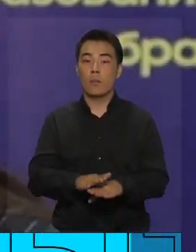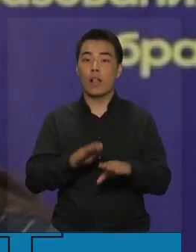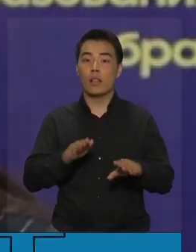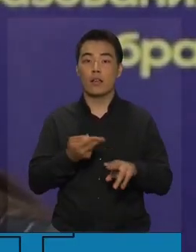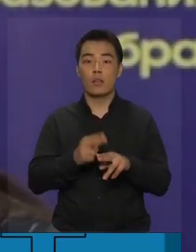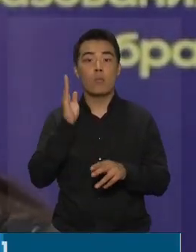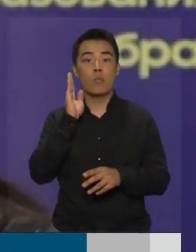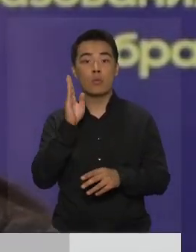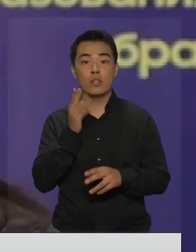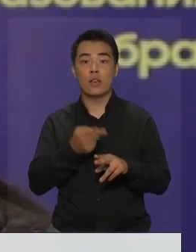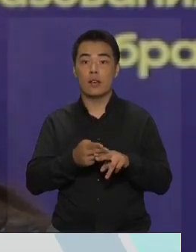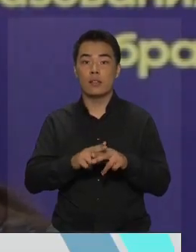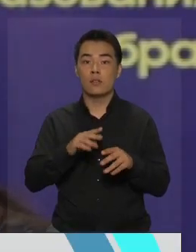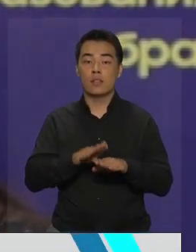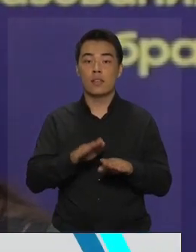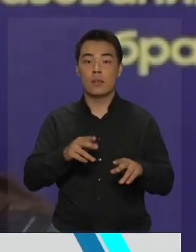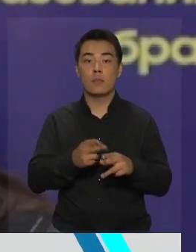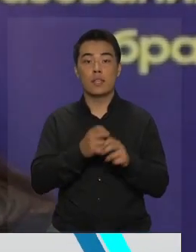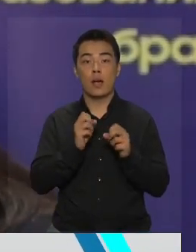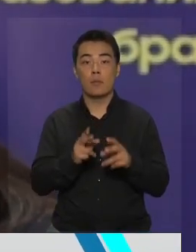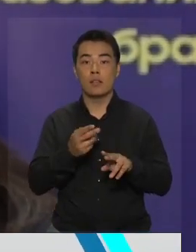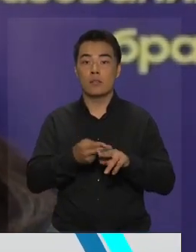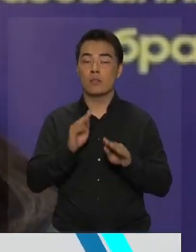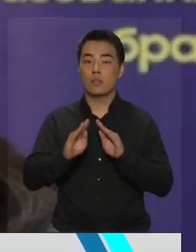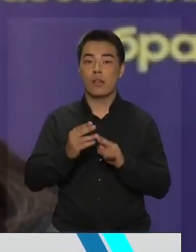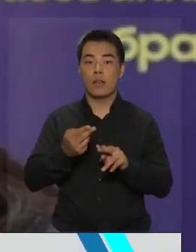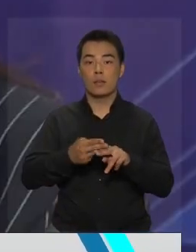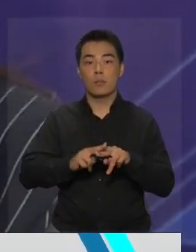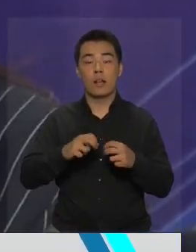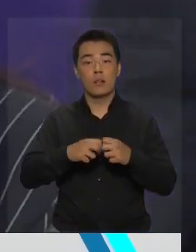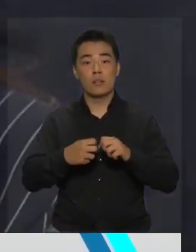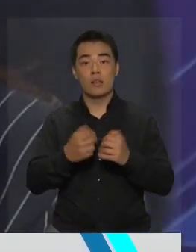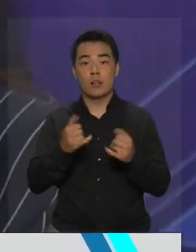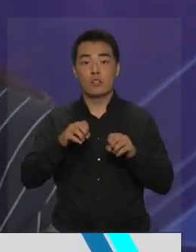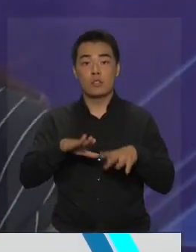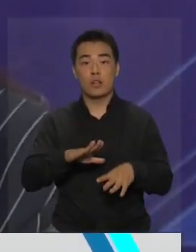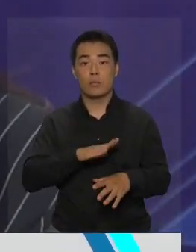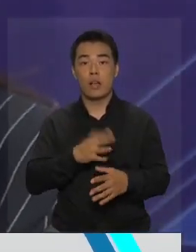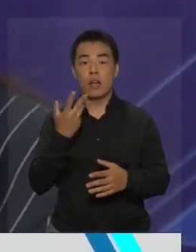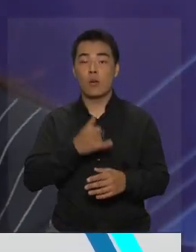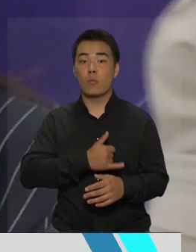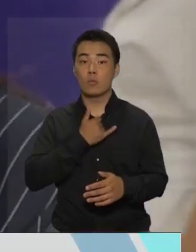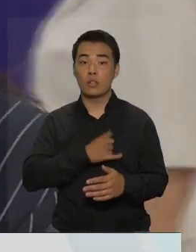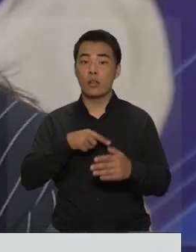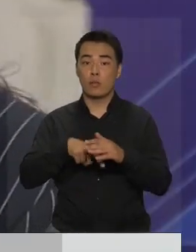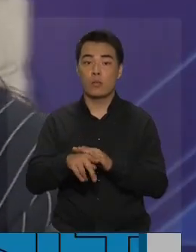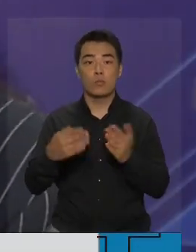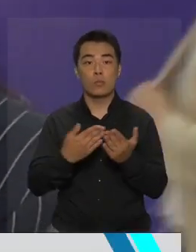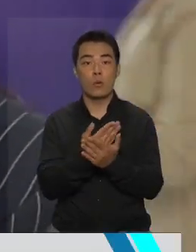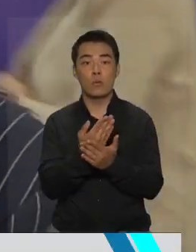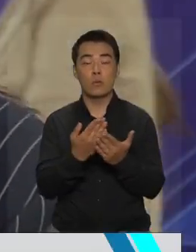болашағымыз болғандықтан, балаларға қауіпсіз ортаны құру ең бірінші мәселе болып табылды. Биылғы жылы ұстаздар үшін де жаңалық